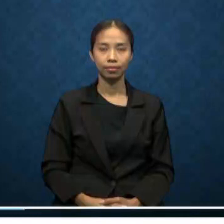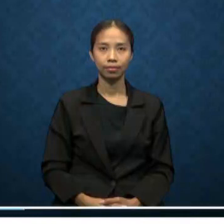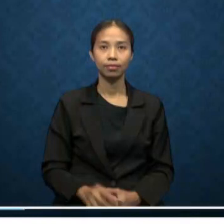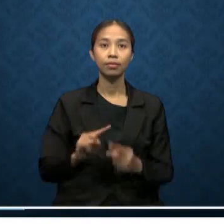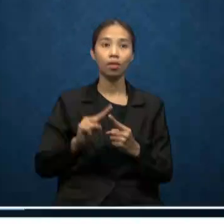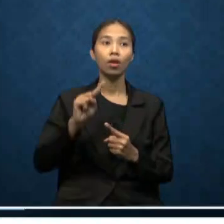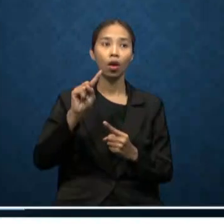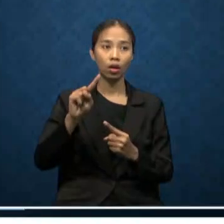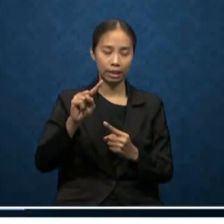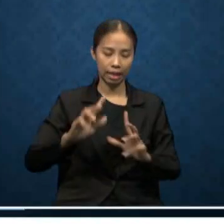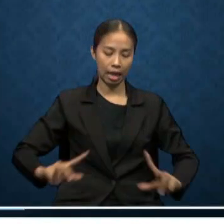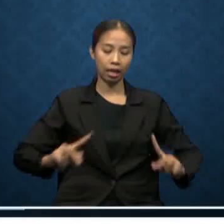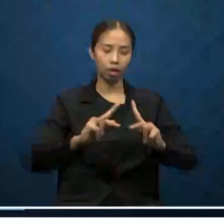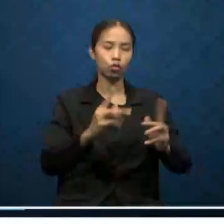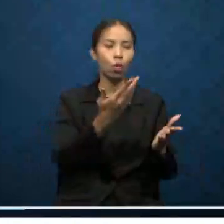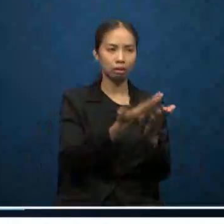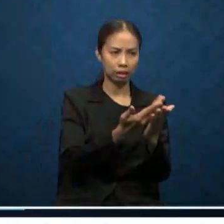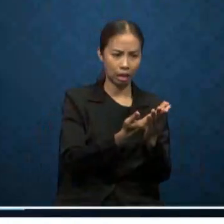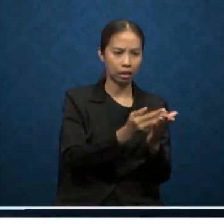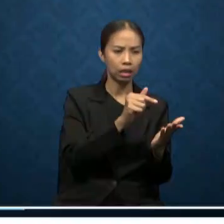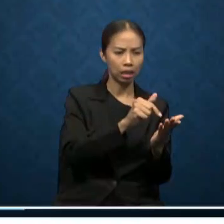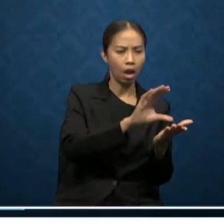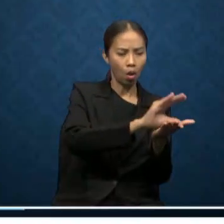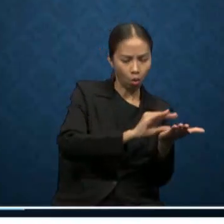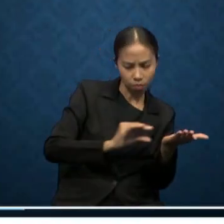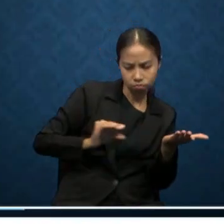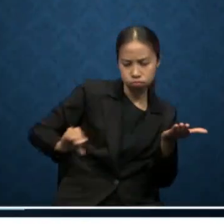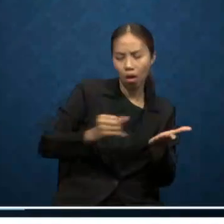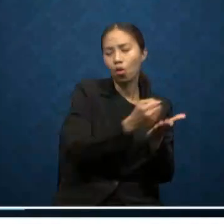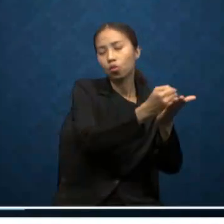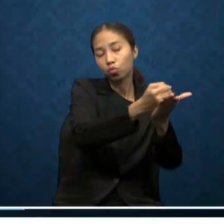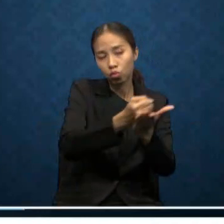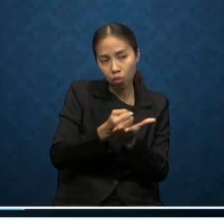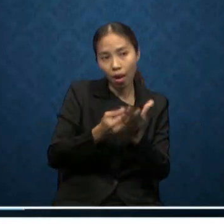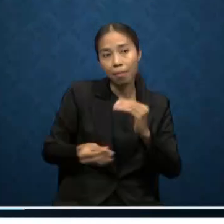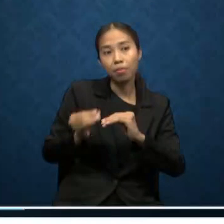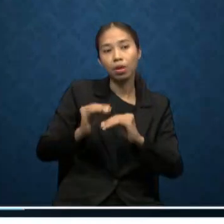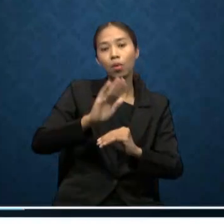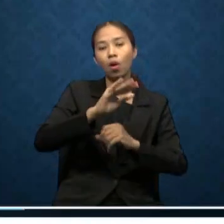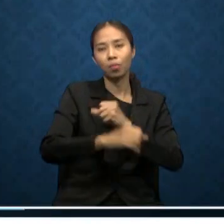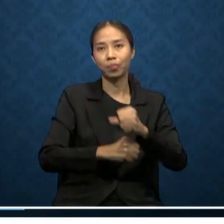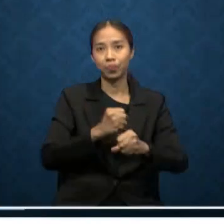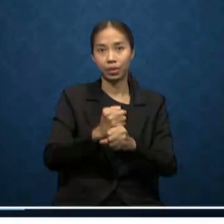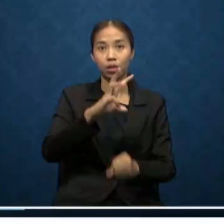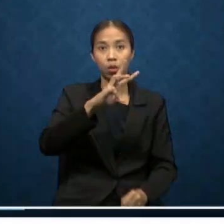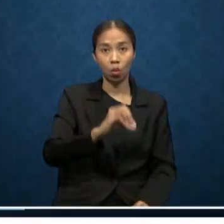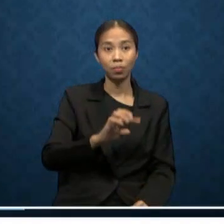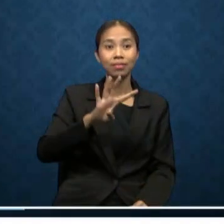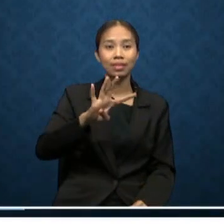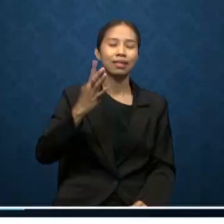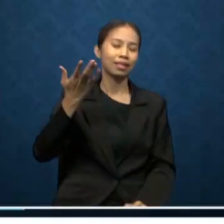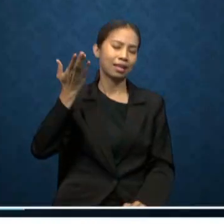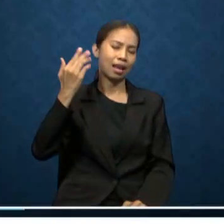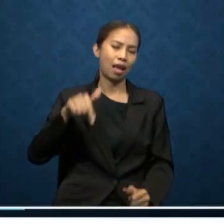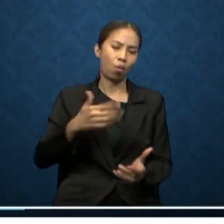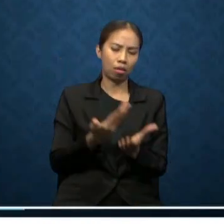ข้อ 1 กระสวงครางจะจัดงบประมาณชดเชื่อให้องคกปกรณสัคทงถิ่นเพิ่มเติมสำหรบปี 244ที่ยงไมไดรบหร